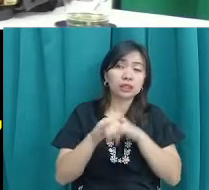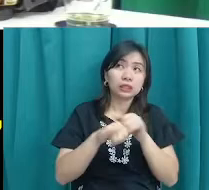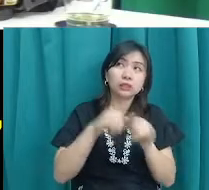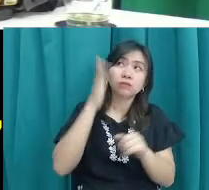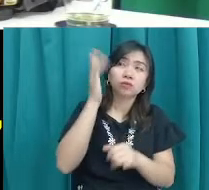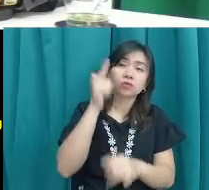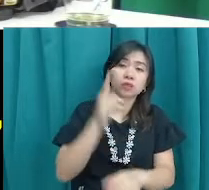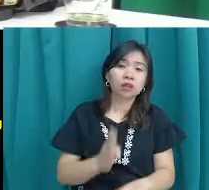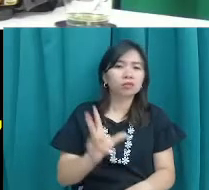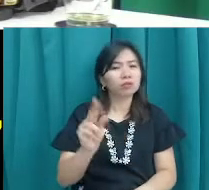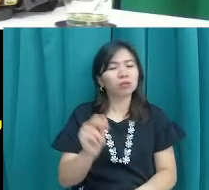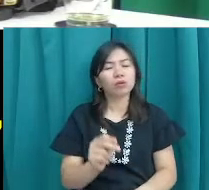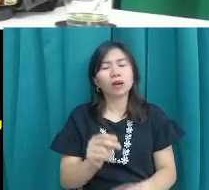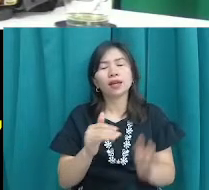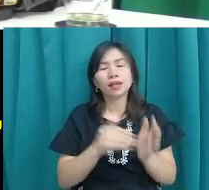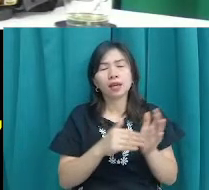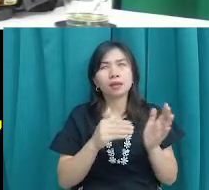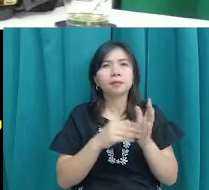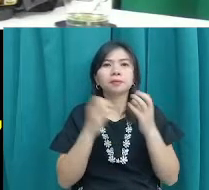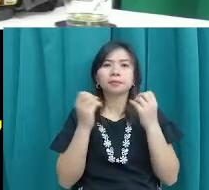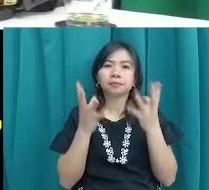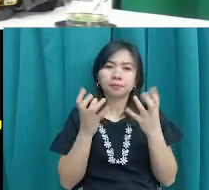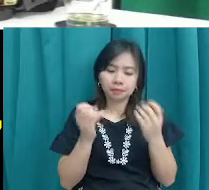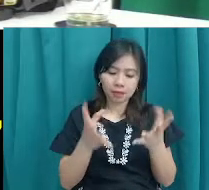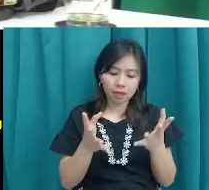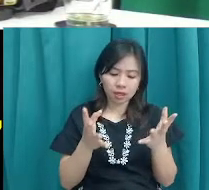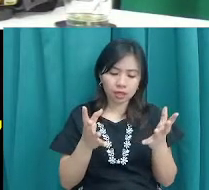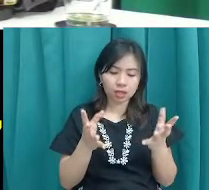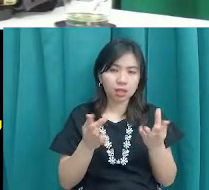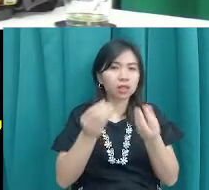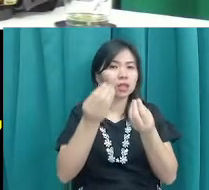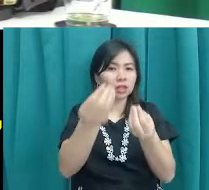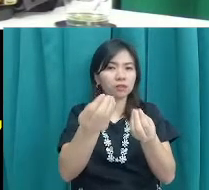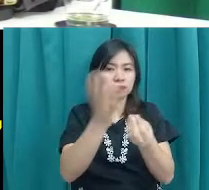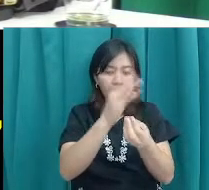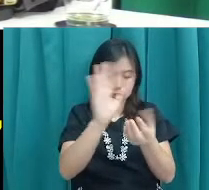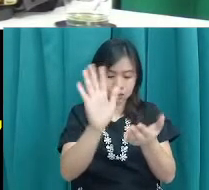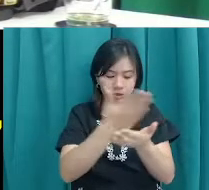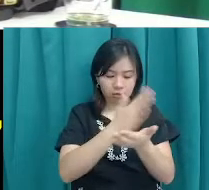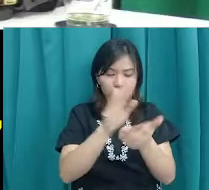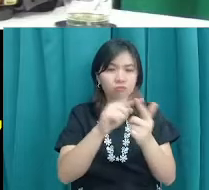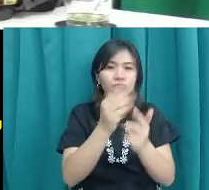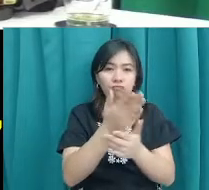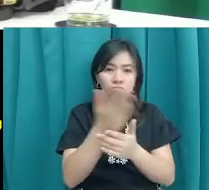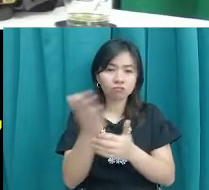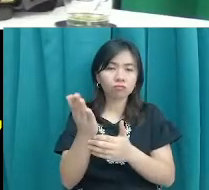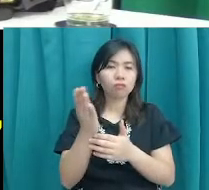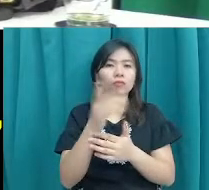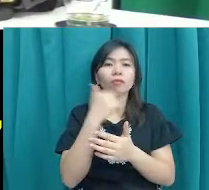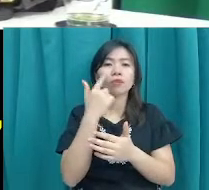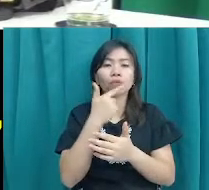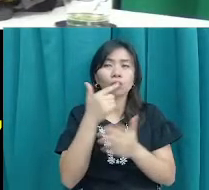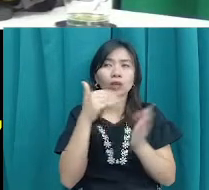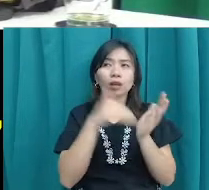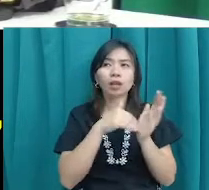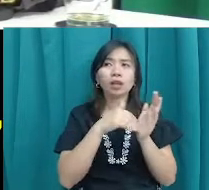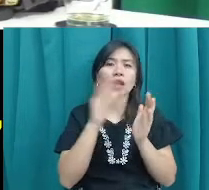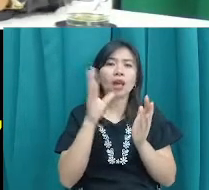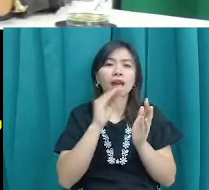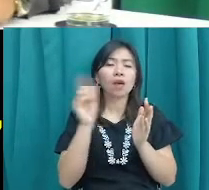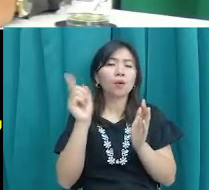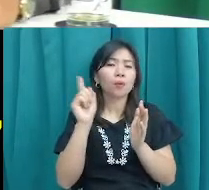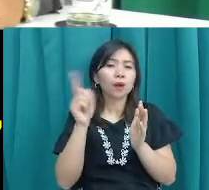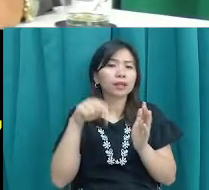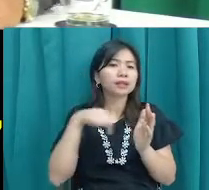Sa lahat, sa dinami-dami na tinanggap mo sa Panginoon Hesus Kristo at tinuro niya sa atin, kung sino dapat, kung ano dapat maging,